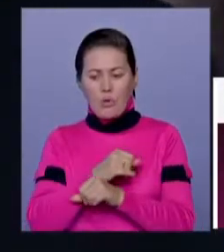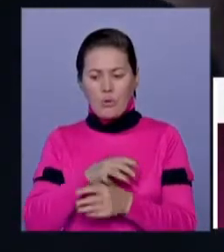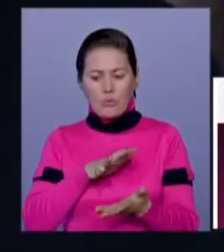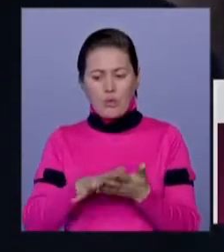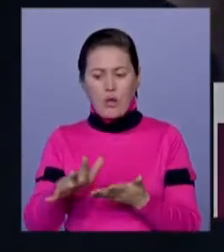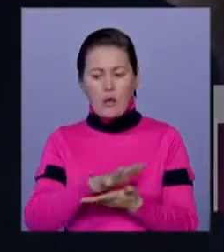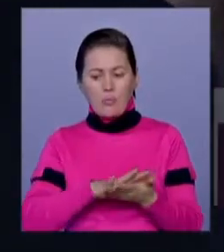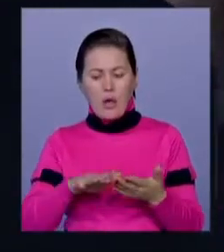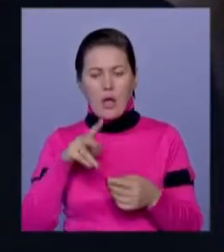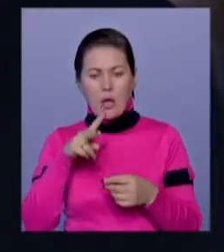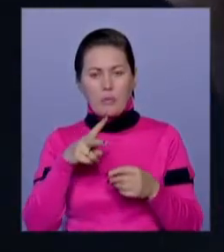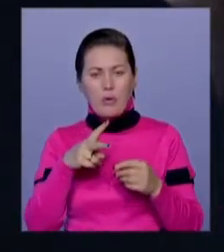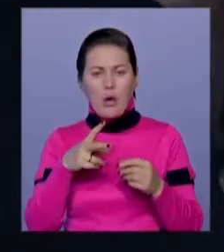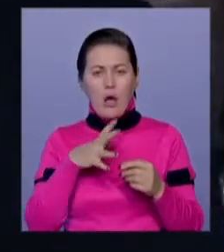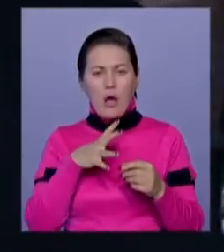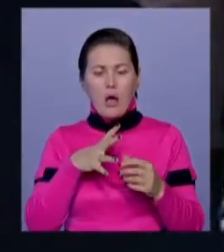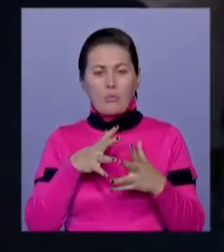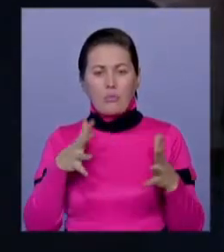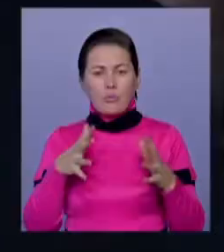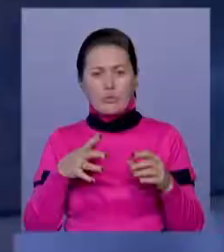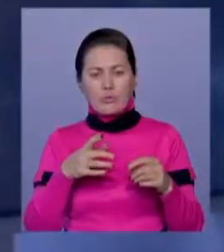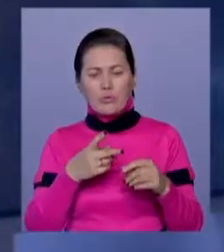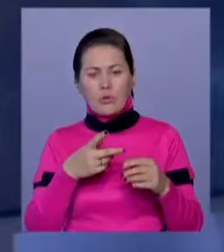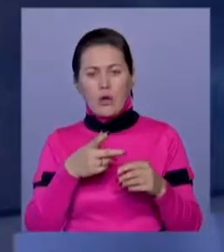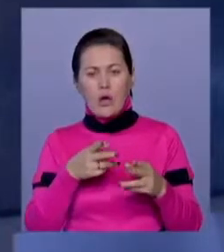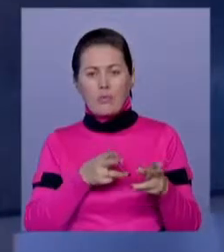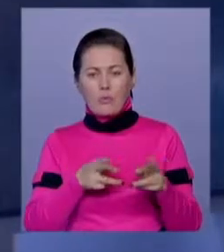үшін 2500 жұп жаңа коньки сатып алдық.